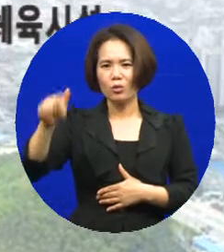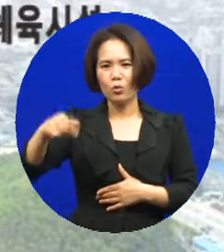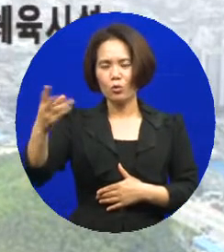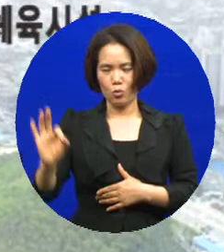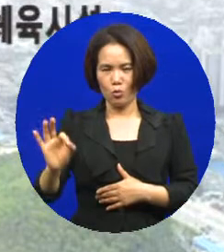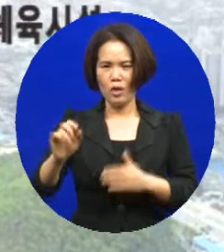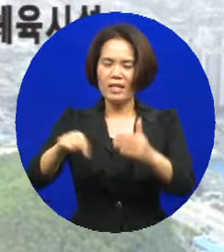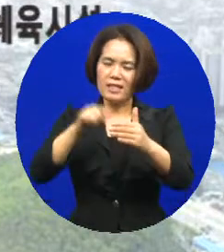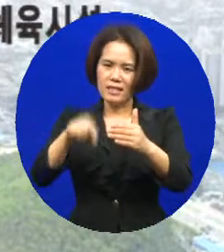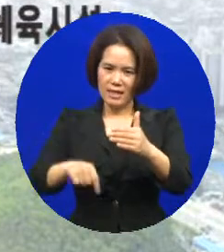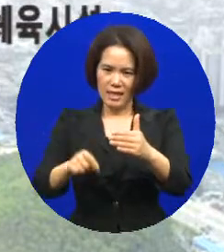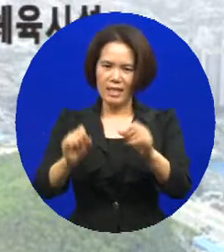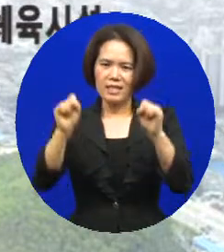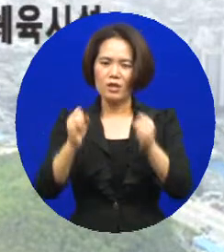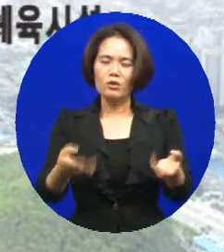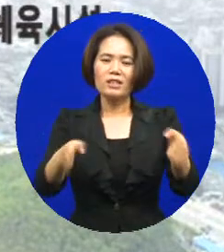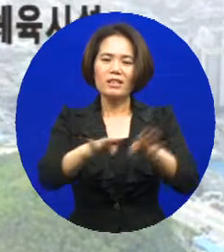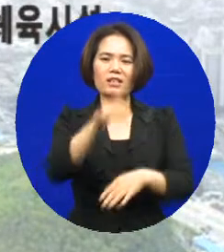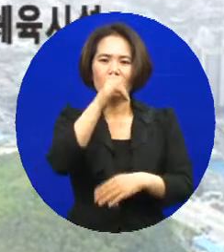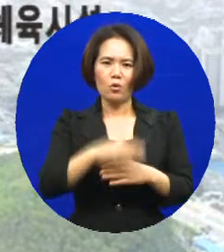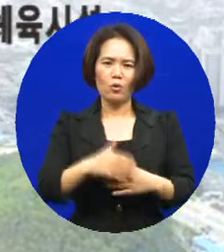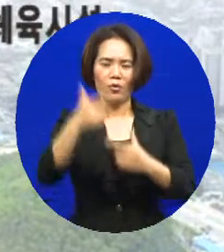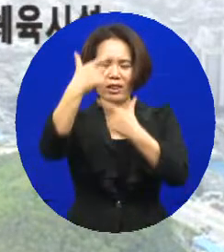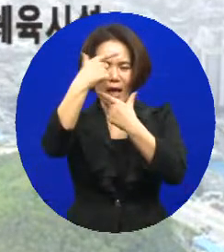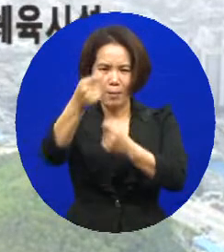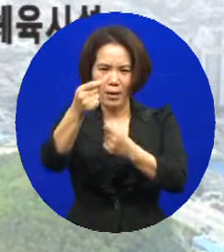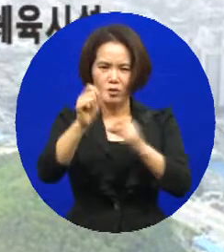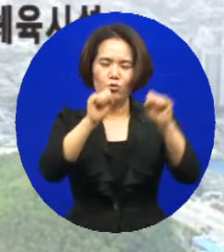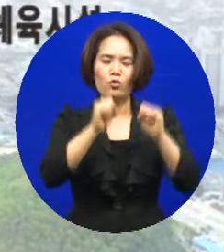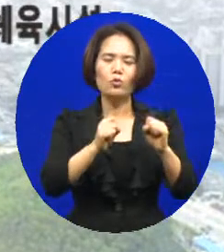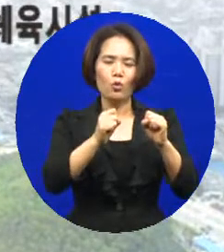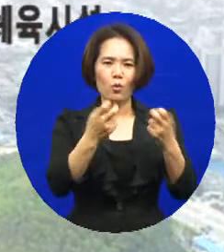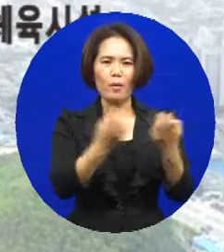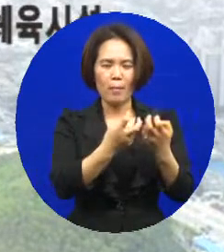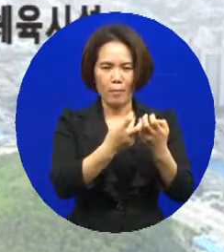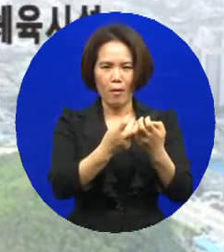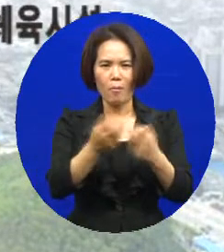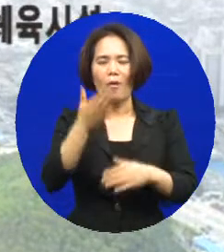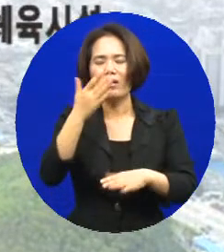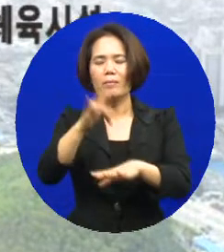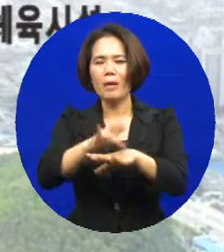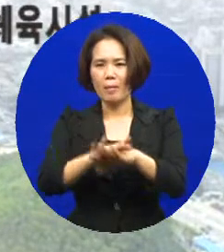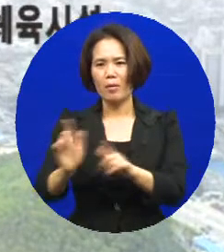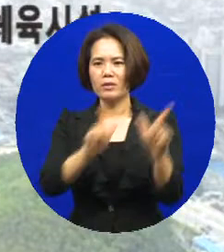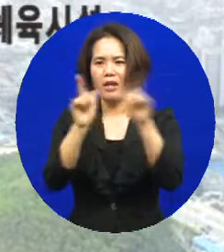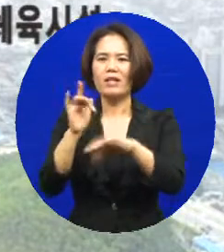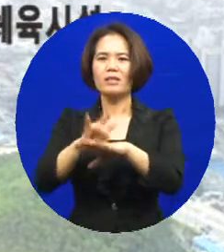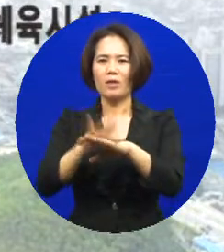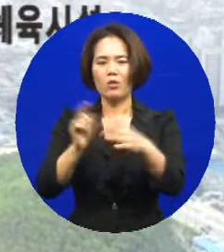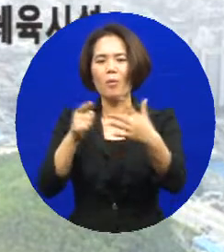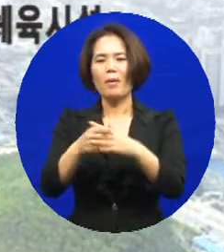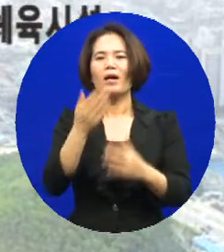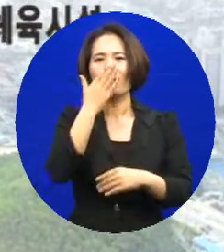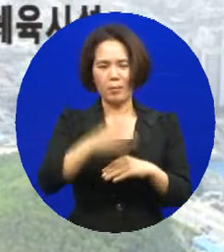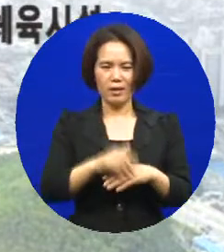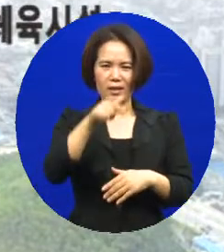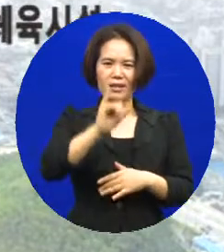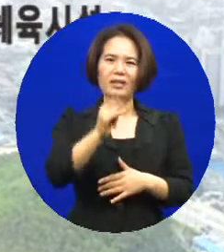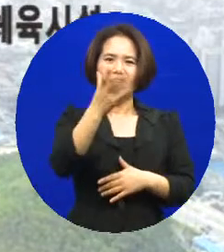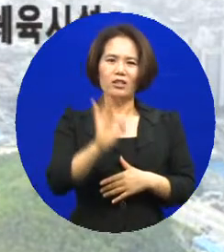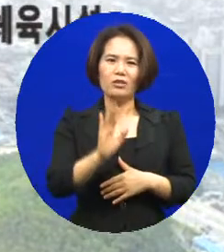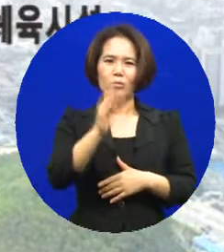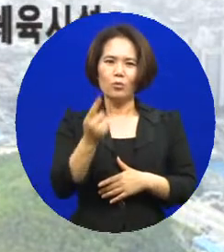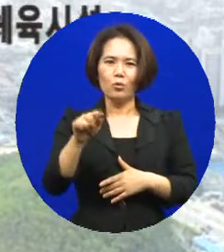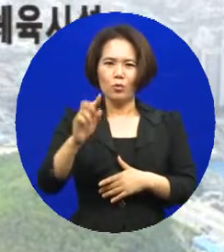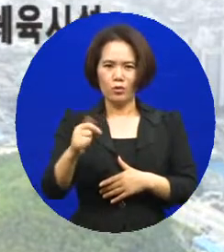실내 체육시설에서 각각 이뤄지며 알맞은 운동법과 식습관, 생활습관 등을 모두 알아볼 수 있습니다. 기흥구